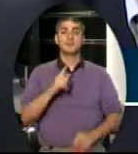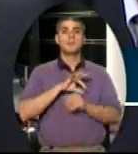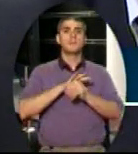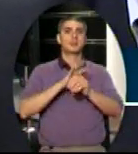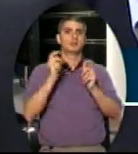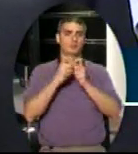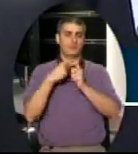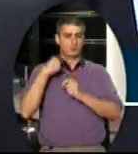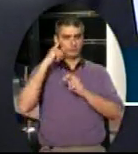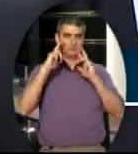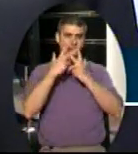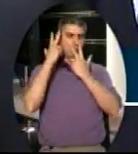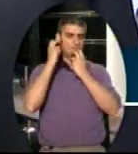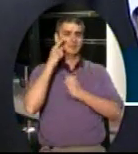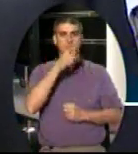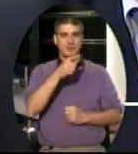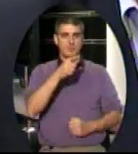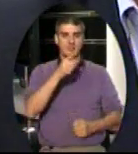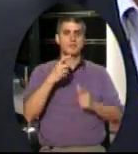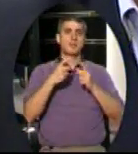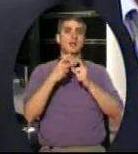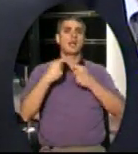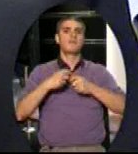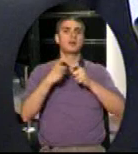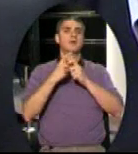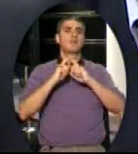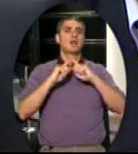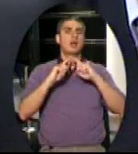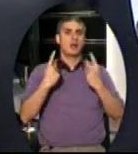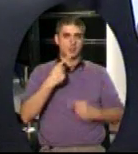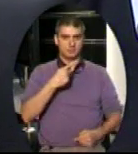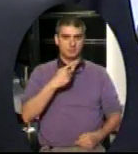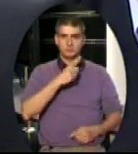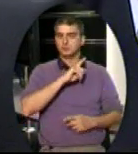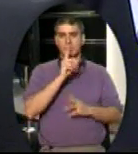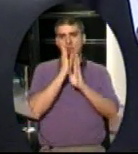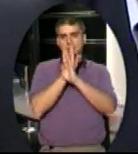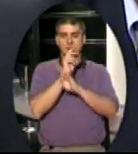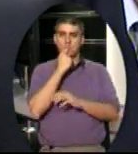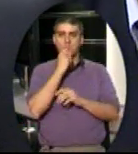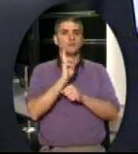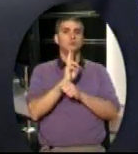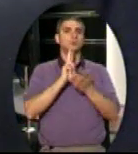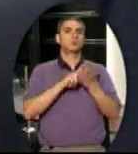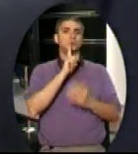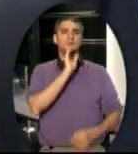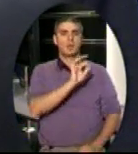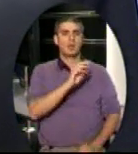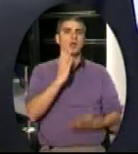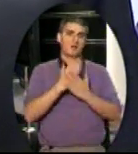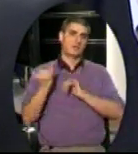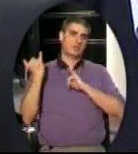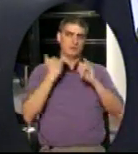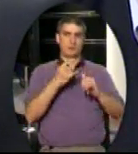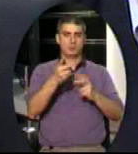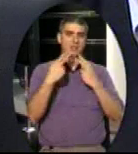מפלגה, אני חושב שהציבור מצפה ממנה וגם חברי המפלגה האחרים שתגיב לדברים האלה ולא תתחבא או תשמור על זכות השתיקה. הדברים הובאו בפניה,